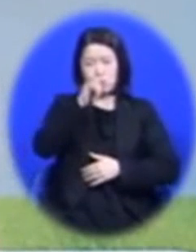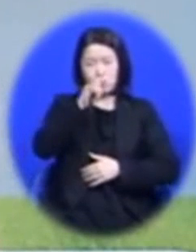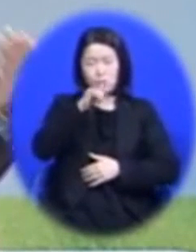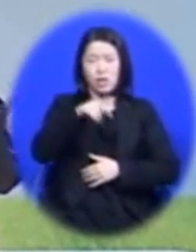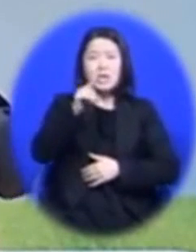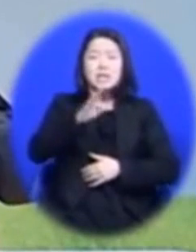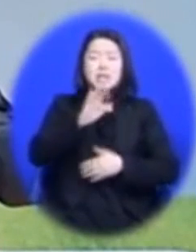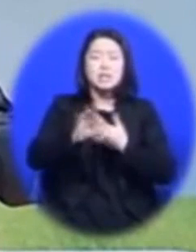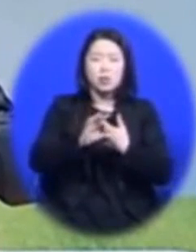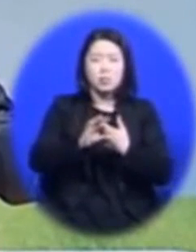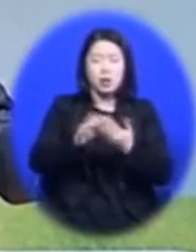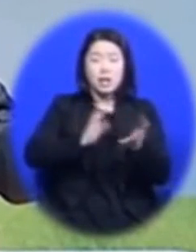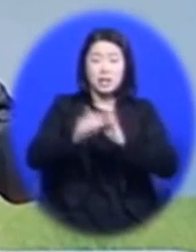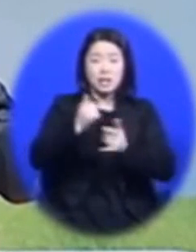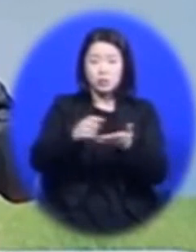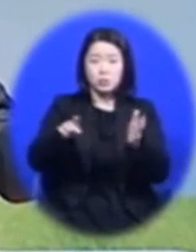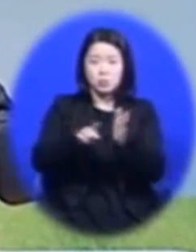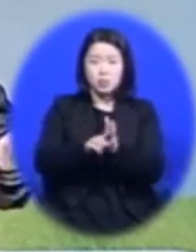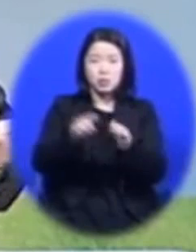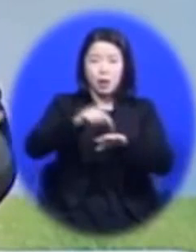이러면 예수 믿을 마음이 있겠습니까?